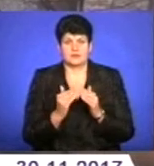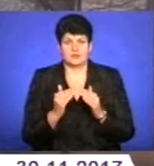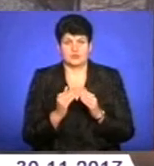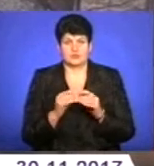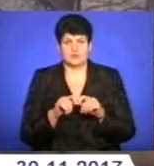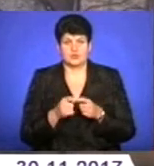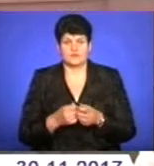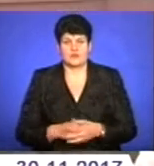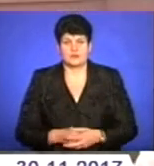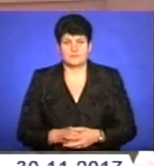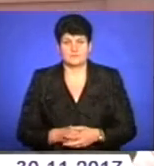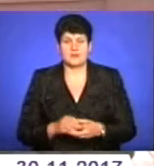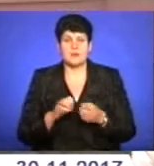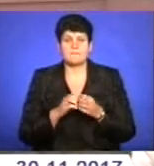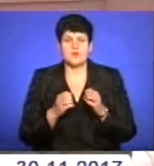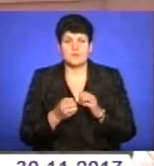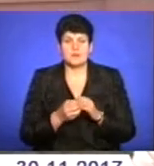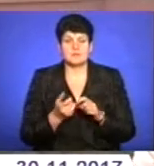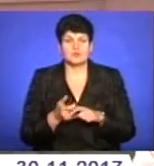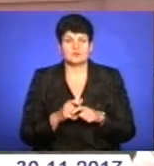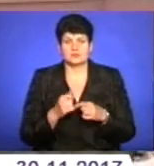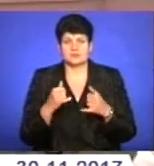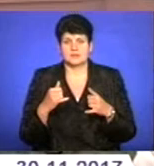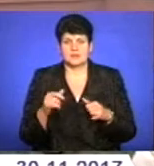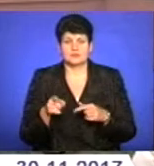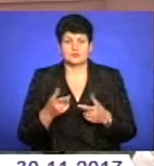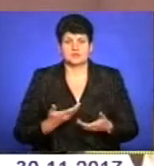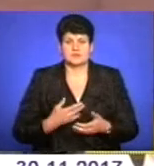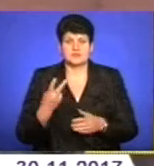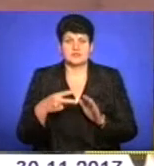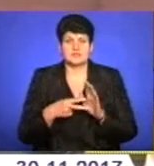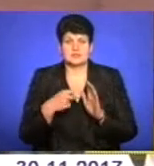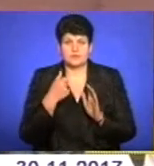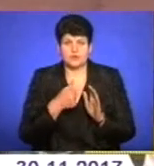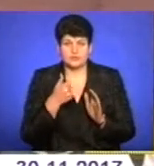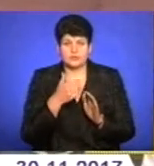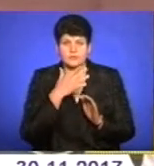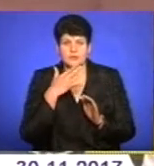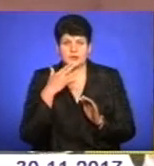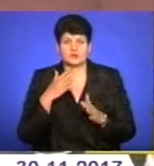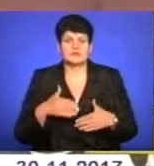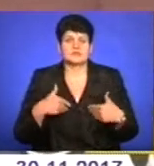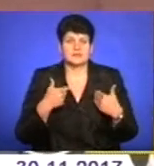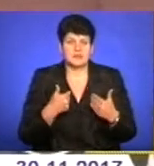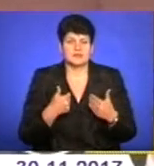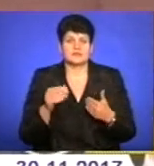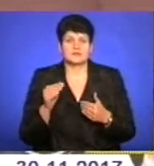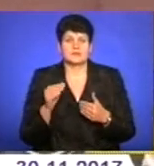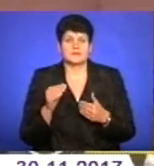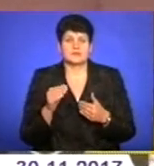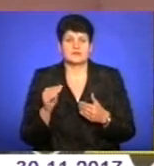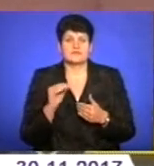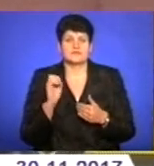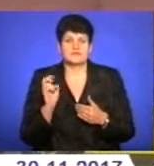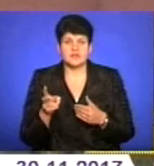руйнації. Проблема вона дуже давно. Ми тут мешкаємо 27 років, билися неодноразово, так, житлове управління, але поки